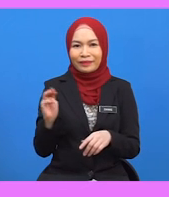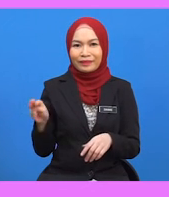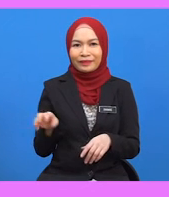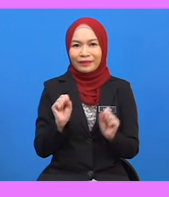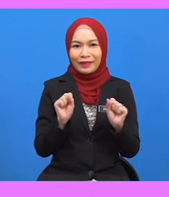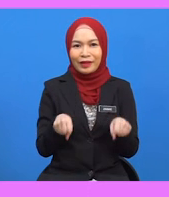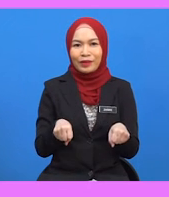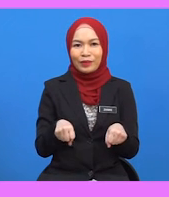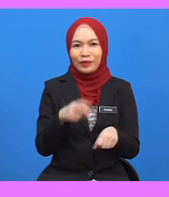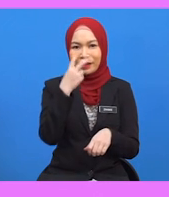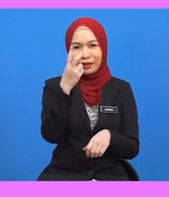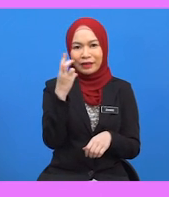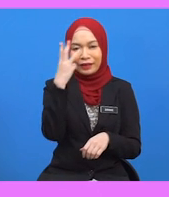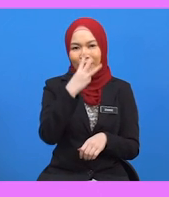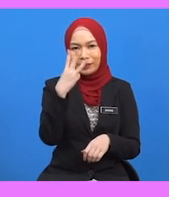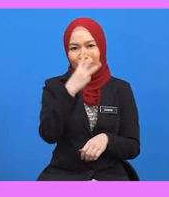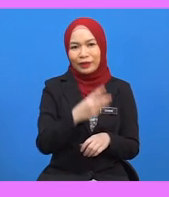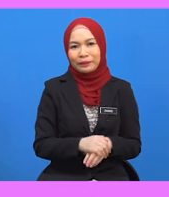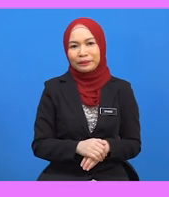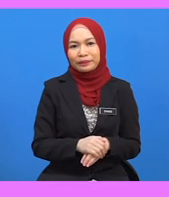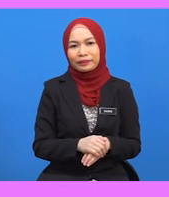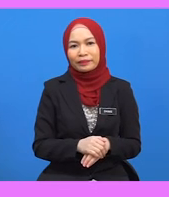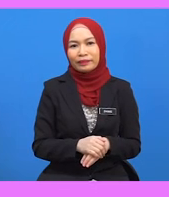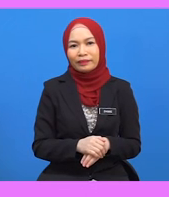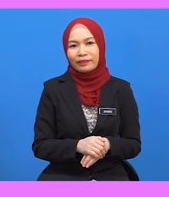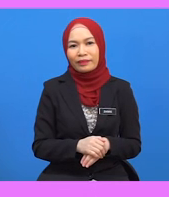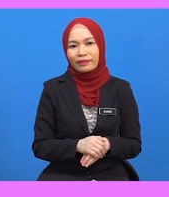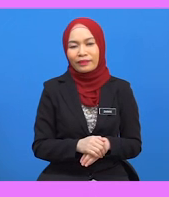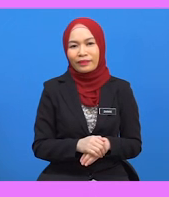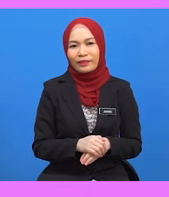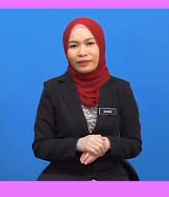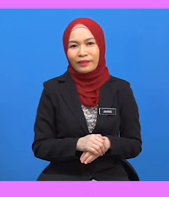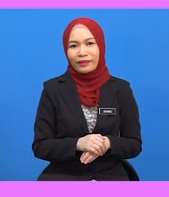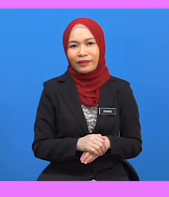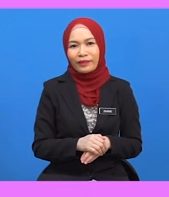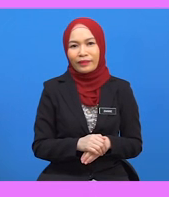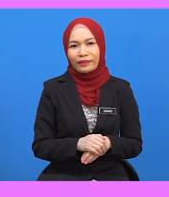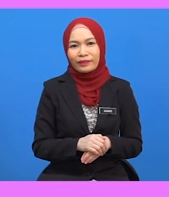juga boleh melayari laman sesawang seperti yang tertera.